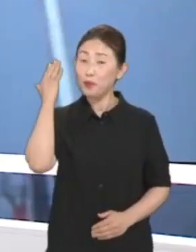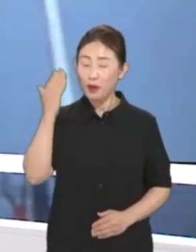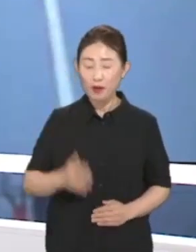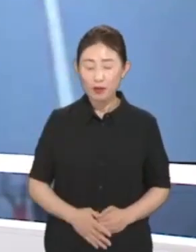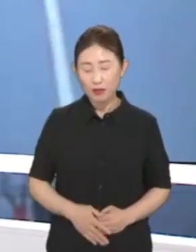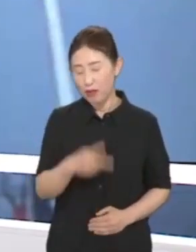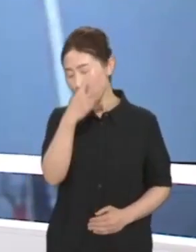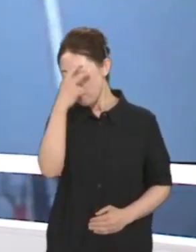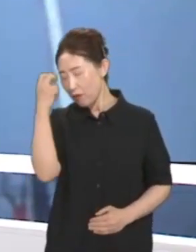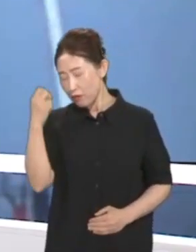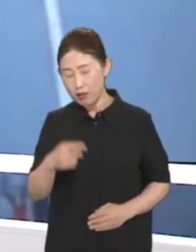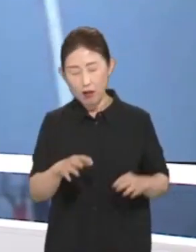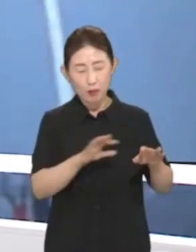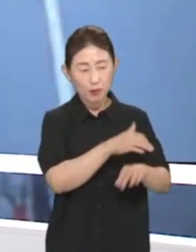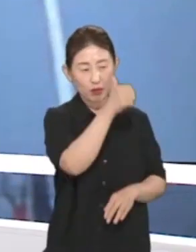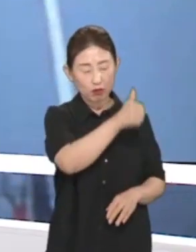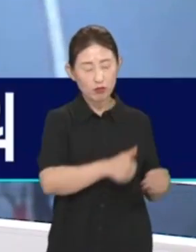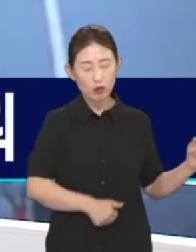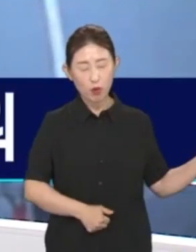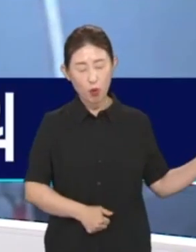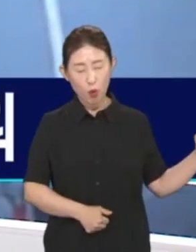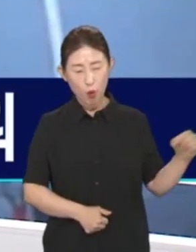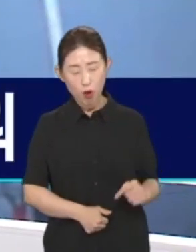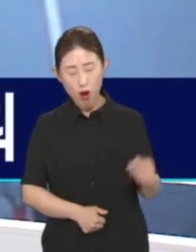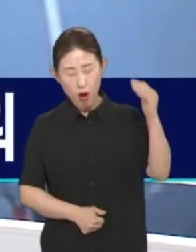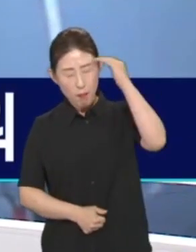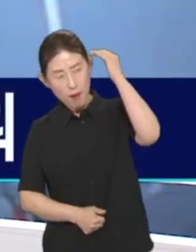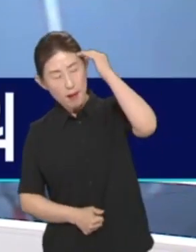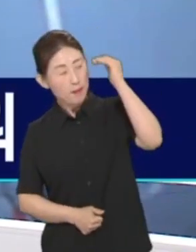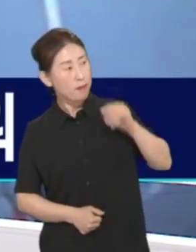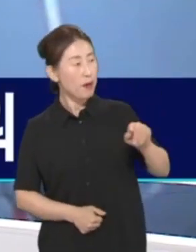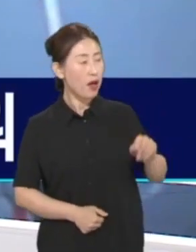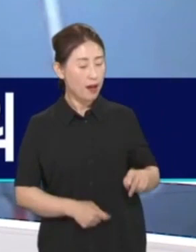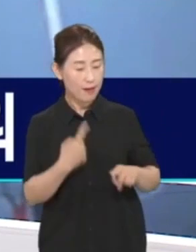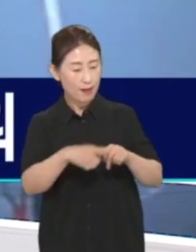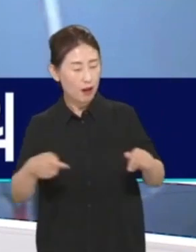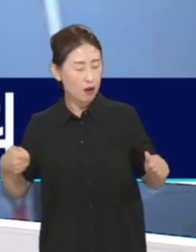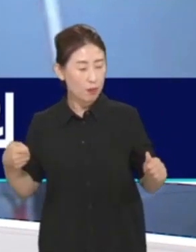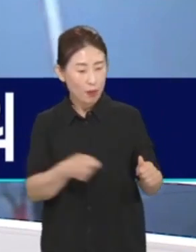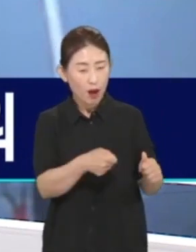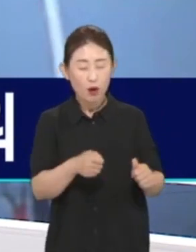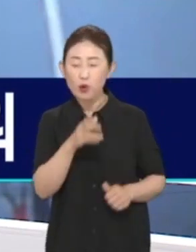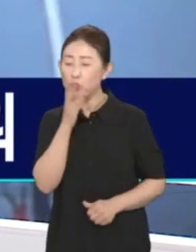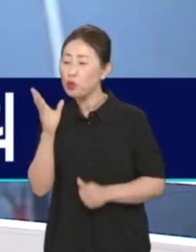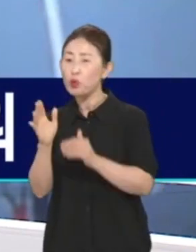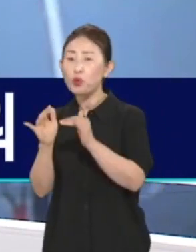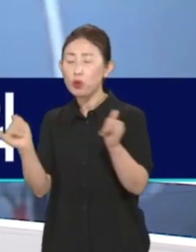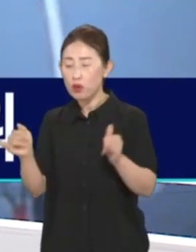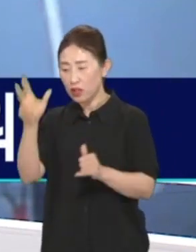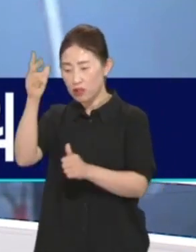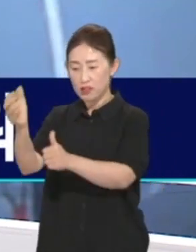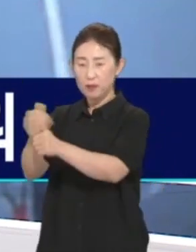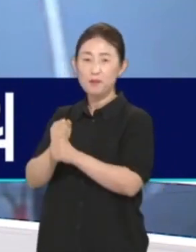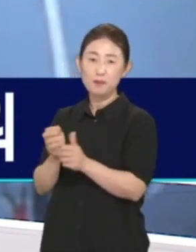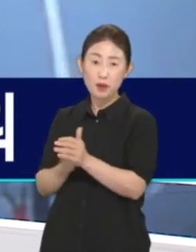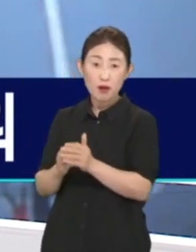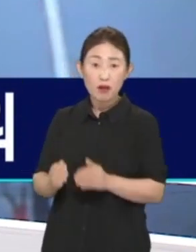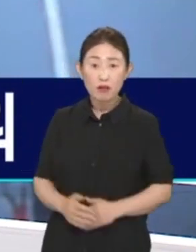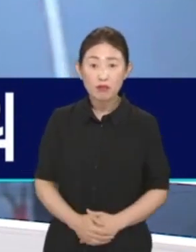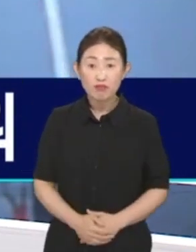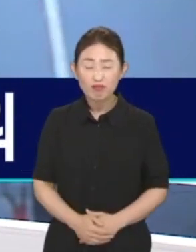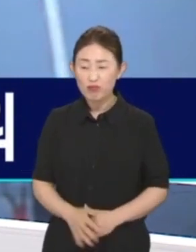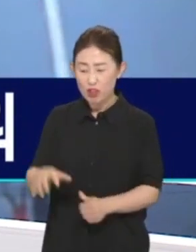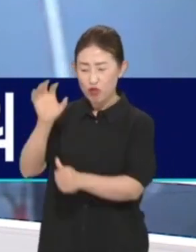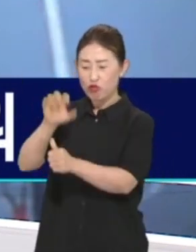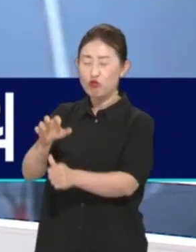얼마 전 잠을 깨웠다는 이유로 편의점 주인에게 흉기를 휘둘러 다치게 한 70대 노인이 경찰에 붙잡혔습니다